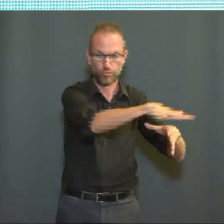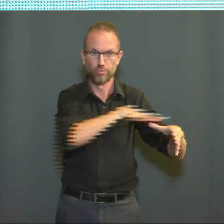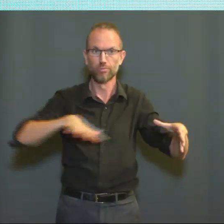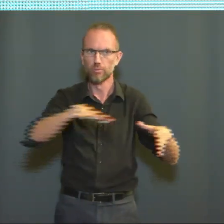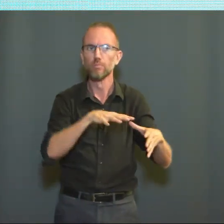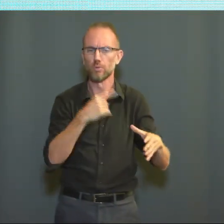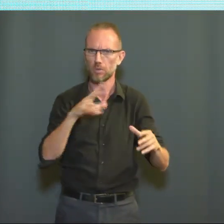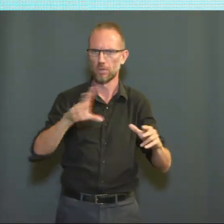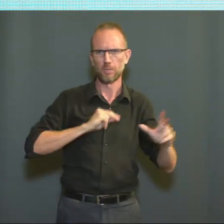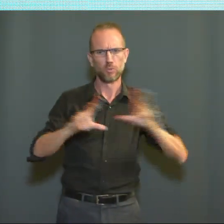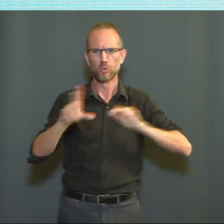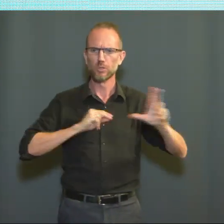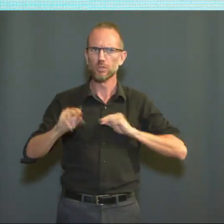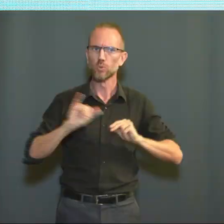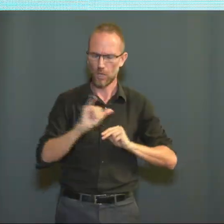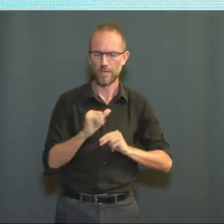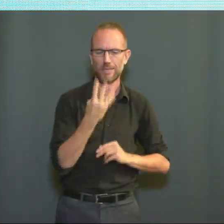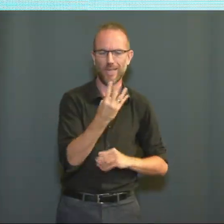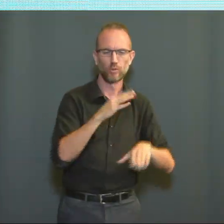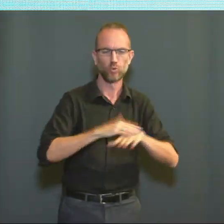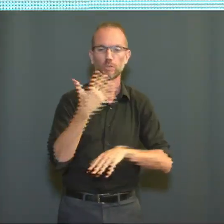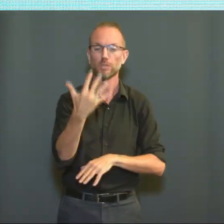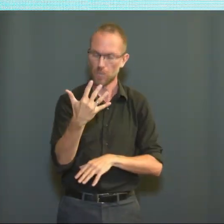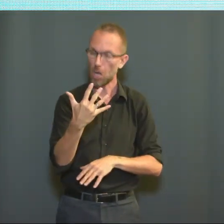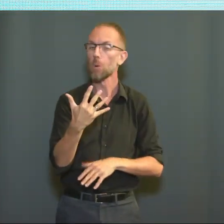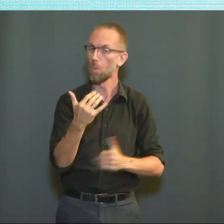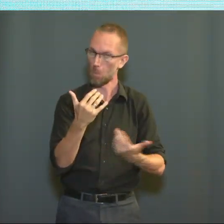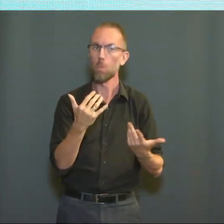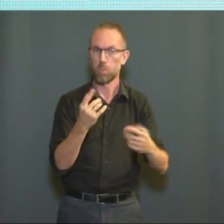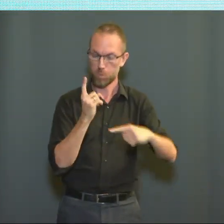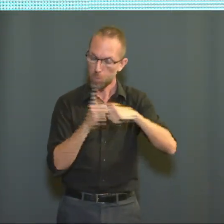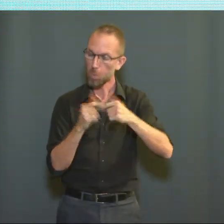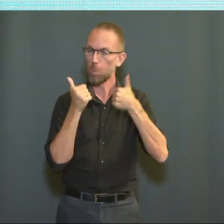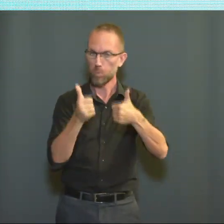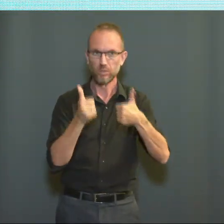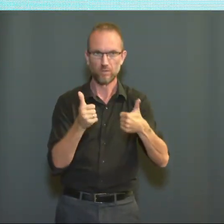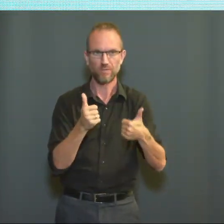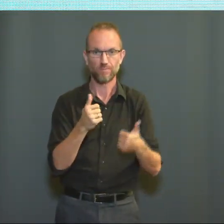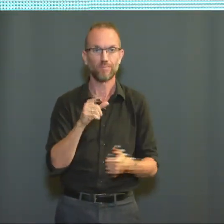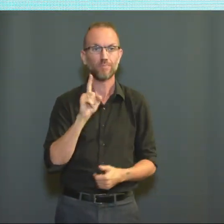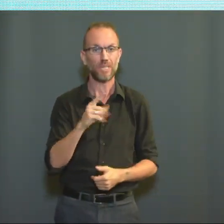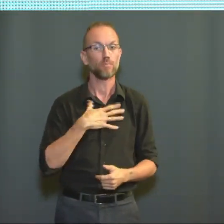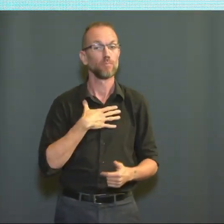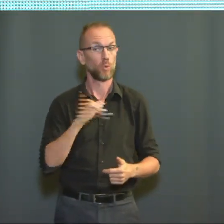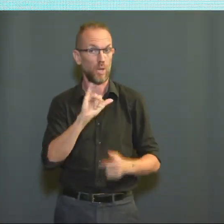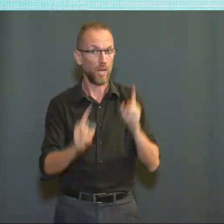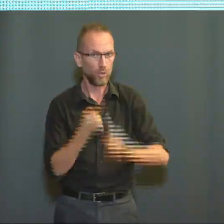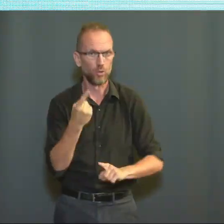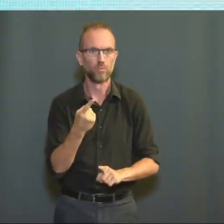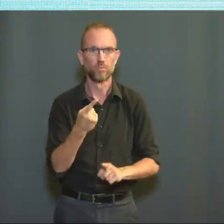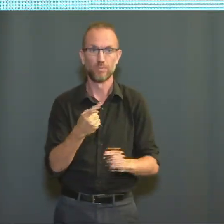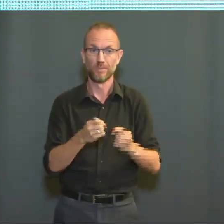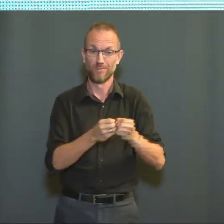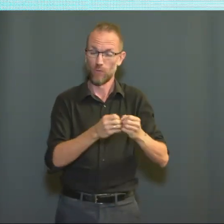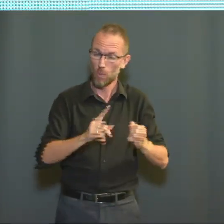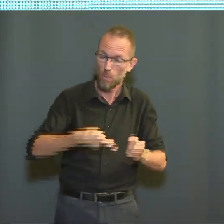heureux, mais l'application ne sera efficace que si un nombre suffisant de personnes